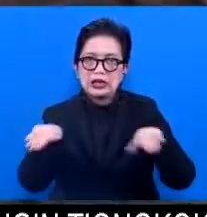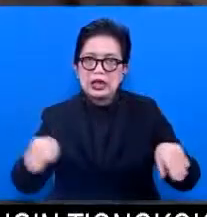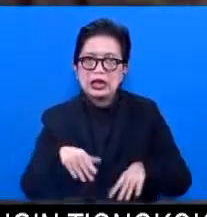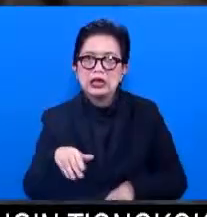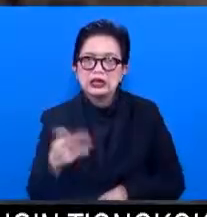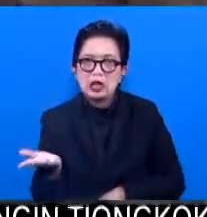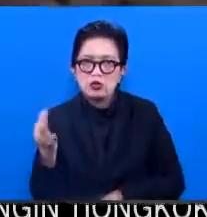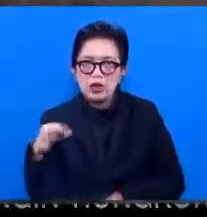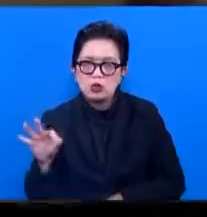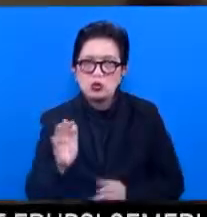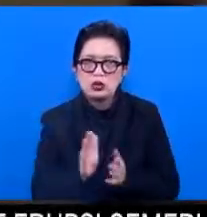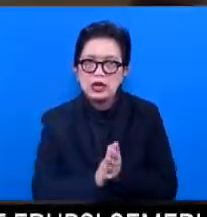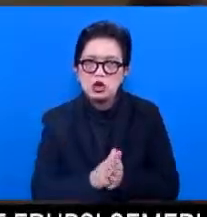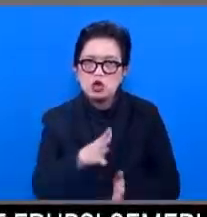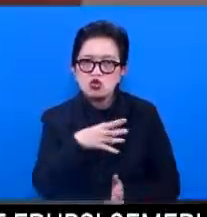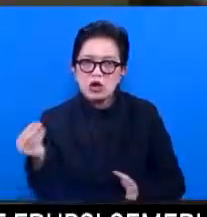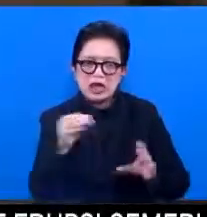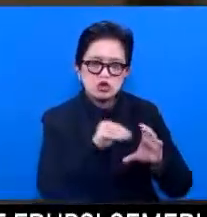kurangnya stok di pasar